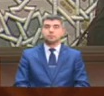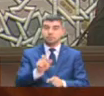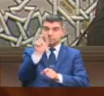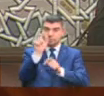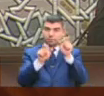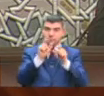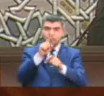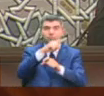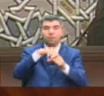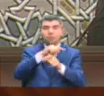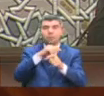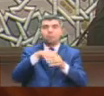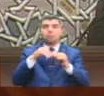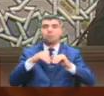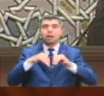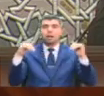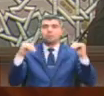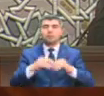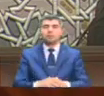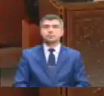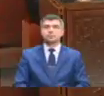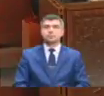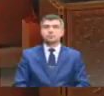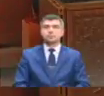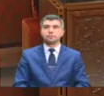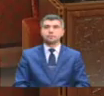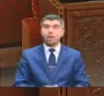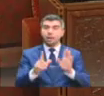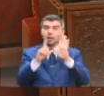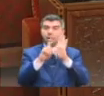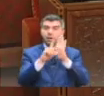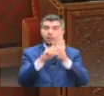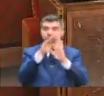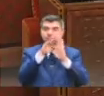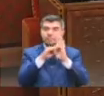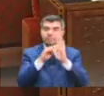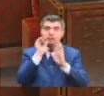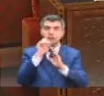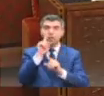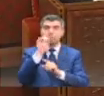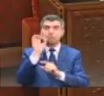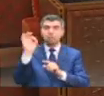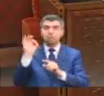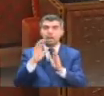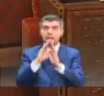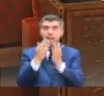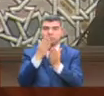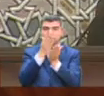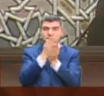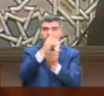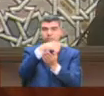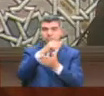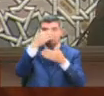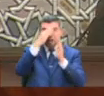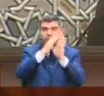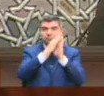السيدات والسادة النواب المحترمون. طبقاً لمقتضيات الفصل 100 من الدستور وخاصة